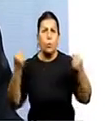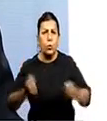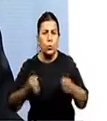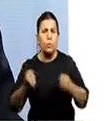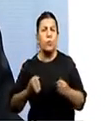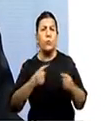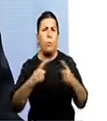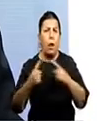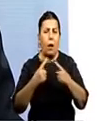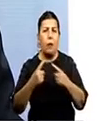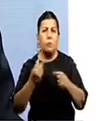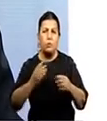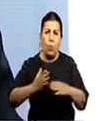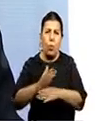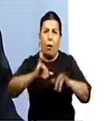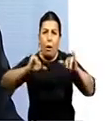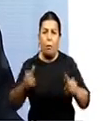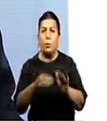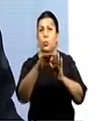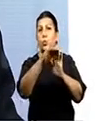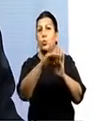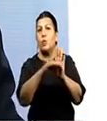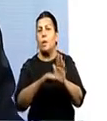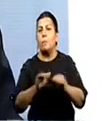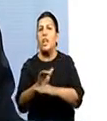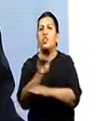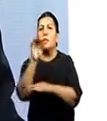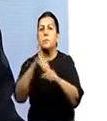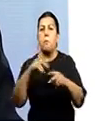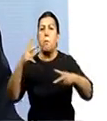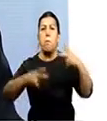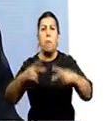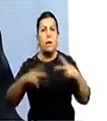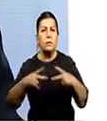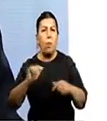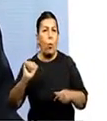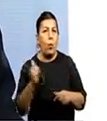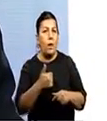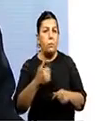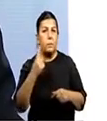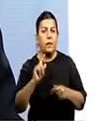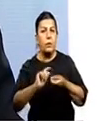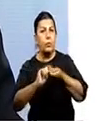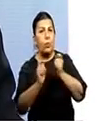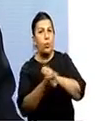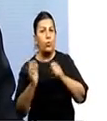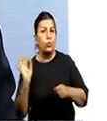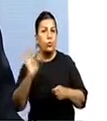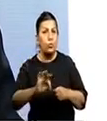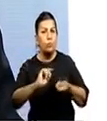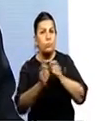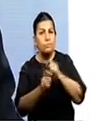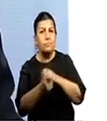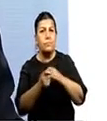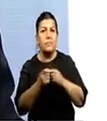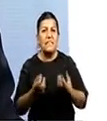tartıştığımız için ve gerçekten çok yoğun bir gündem yaşadığımız için bazen önemli dönüşüm anlarını